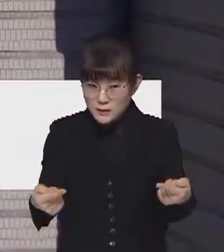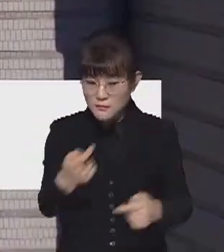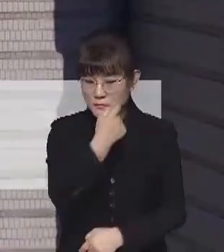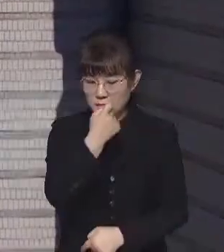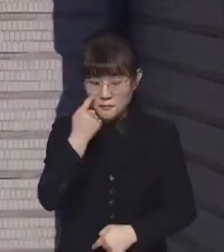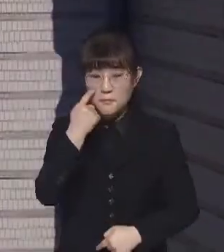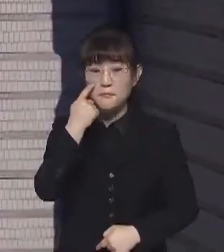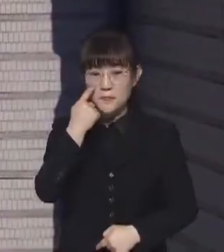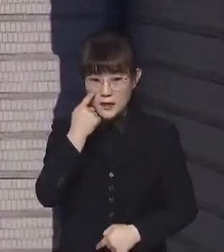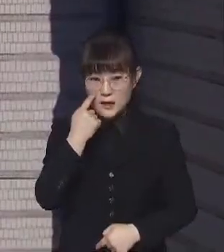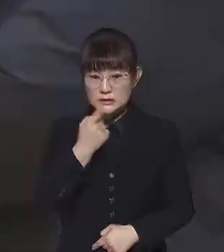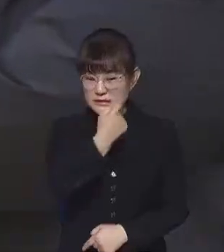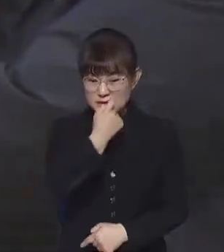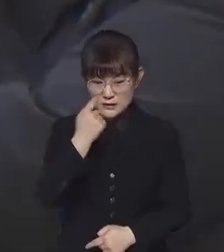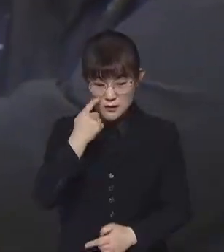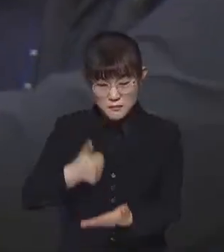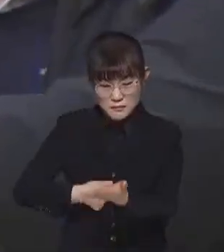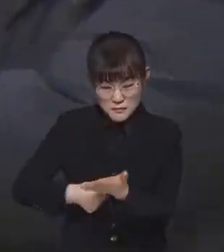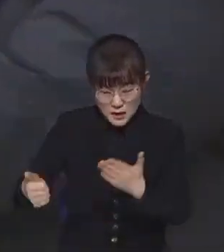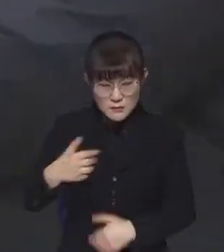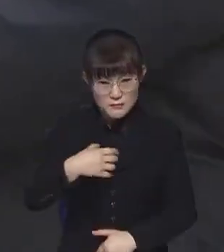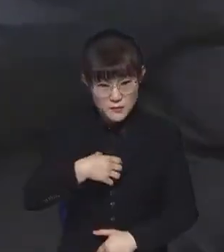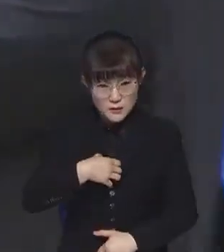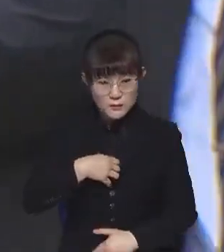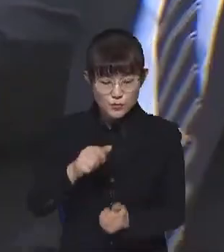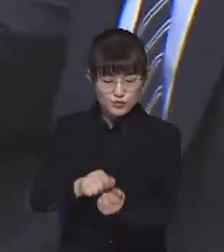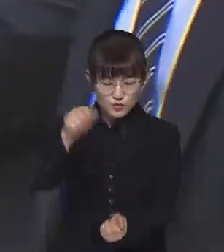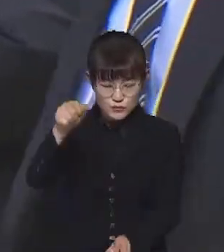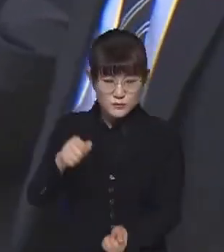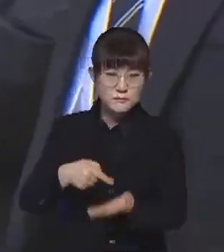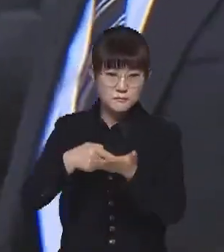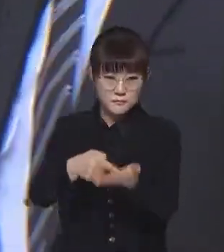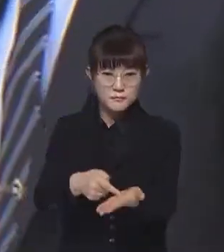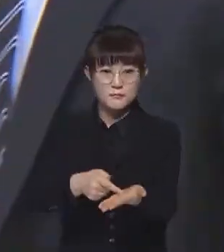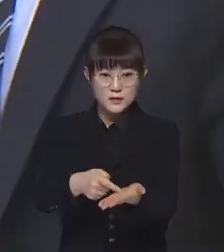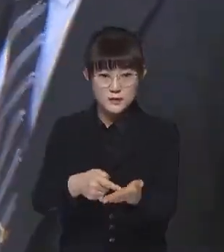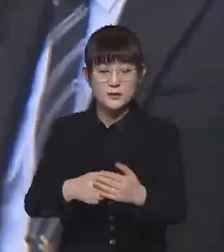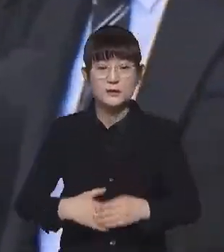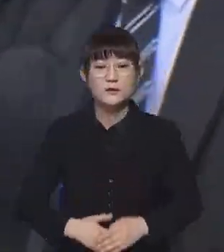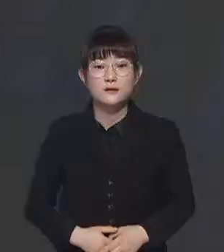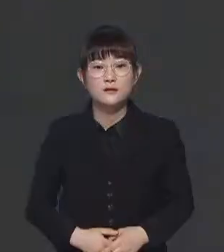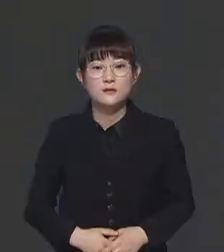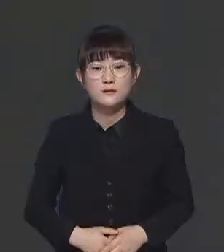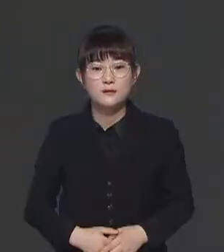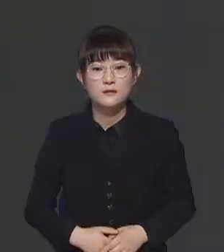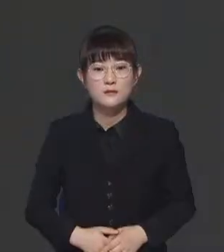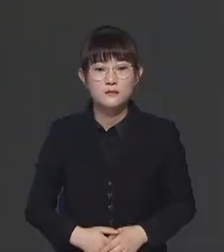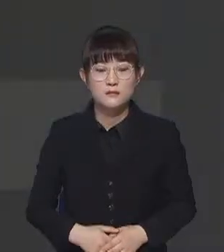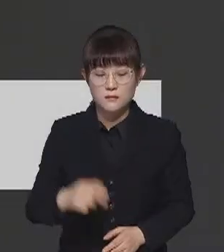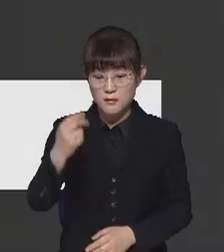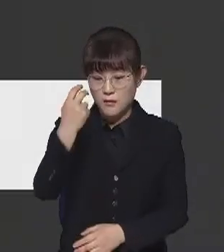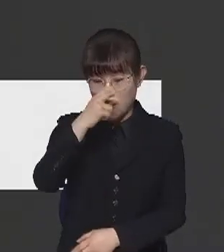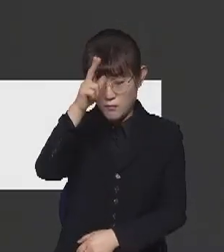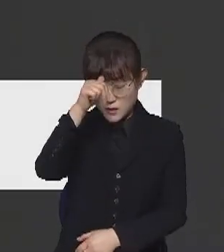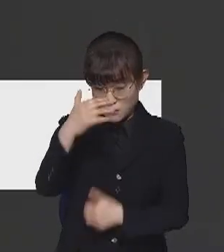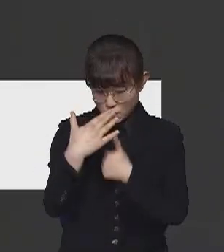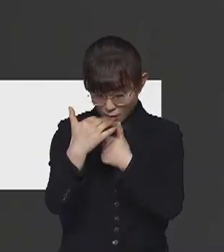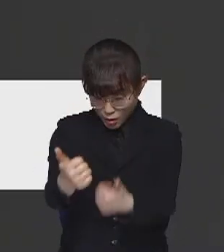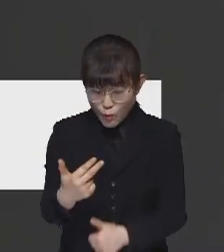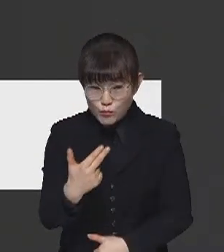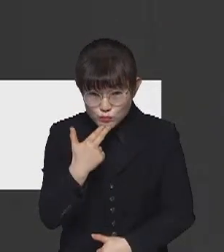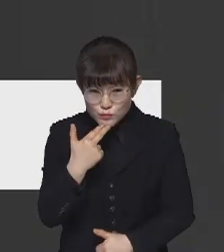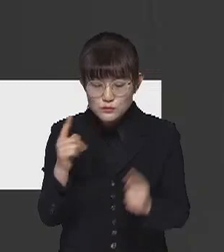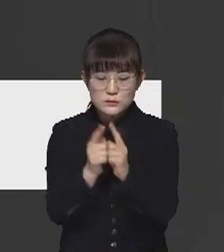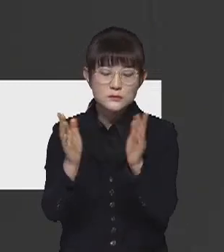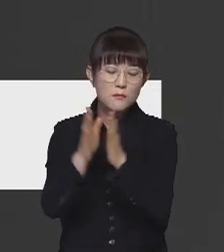소명됐고 증거 인멸 우려된다며 구속 영장을 발부했습니다 부르지도 않았는데 가서 셀프 술도 해가지고 사진